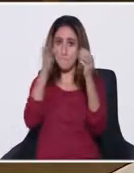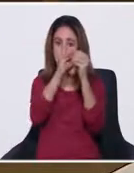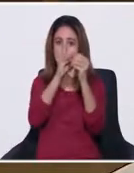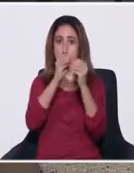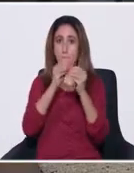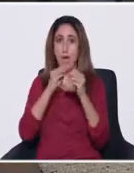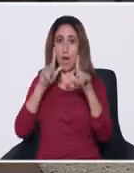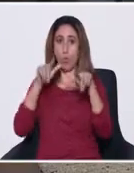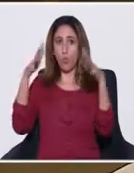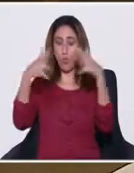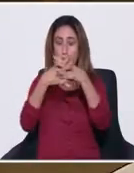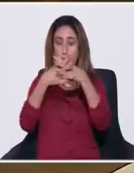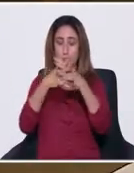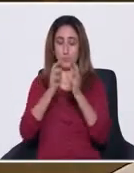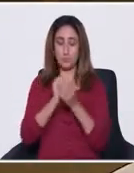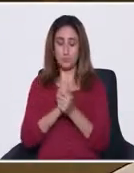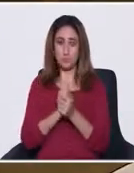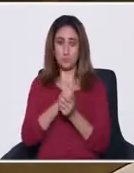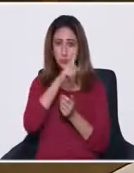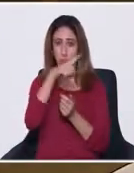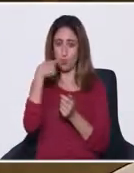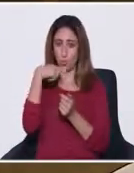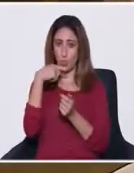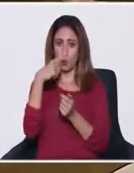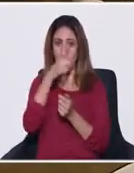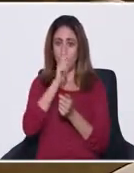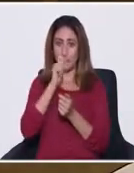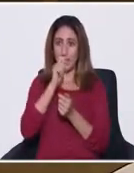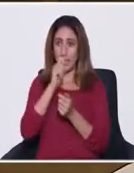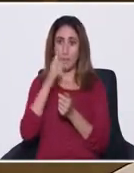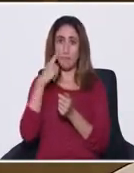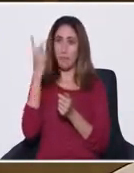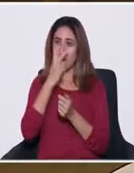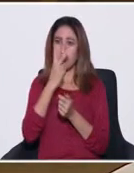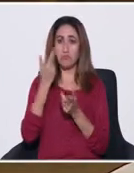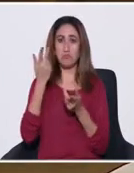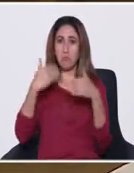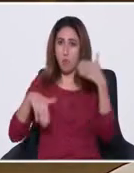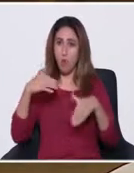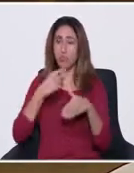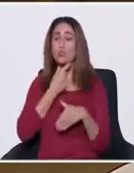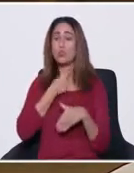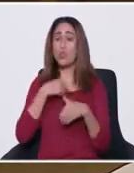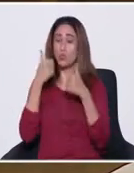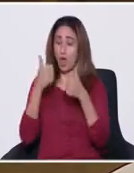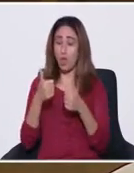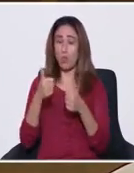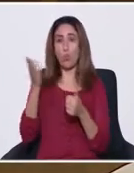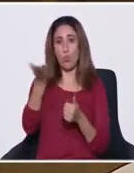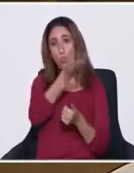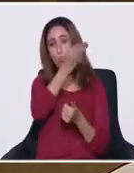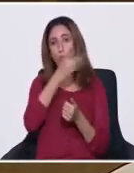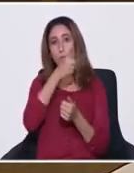وتكبر الفرقه. مظبوط باذن الله ان شاء الله. طب دي دعوه النهارده اهيت انا بقولها من خلال البرنامج، لان الحقيقه اللي هشام عامله انا بحييك عليه